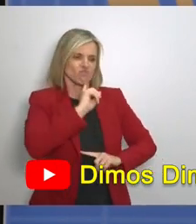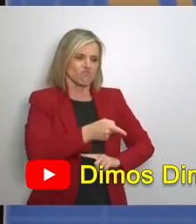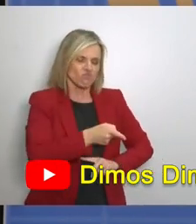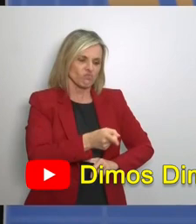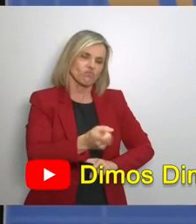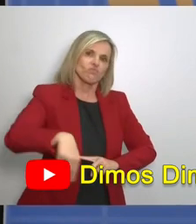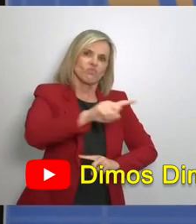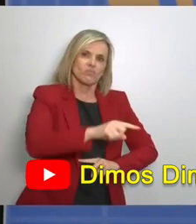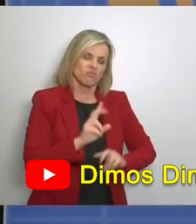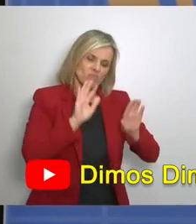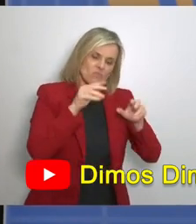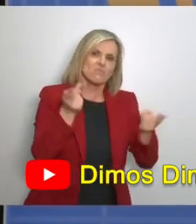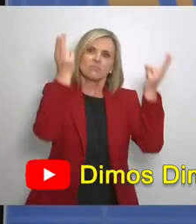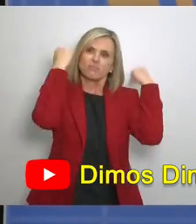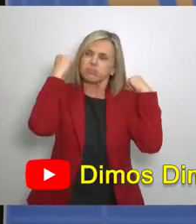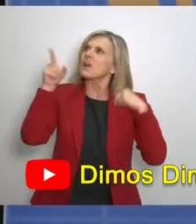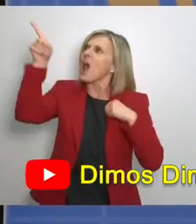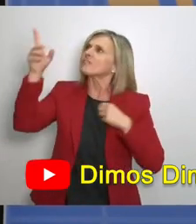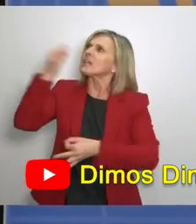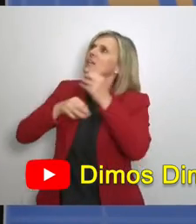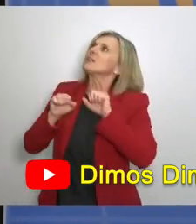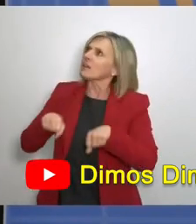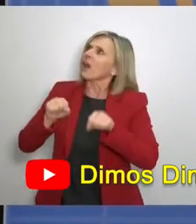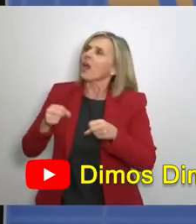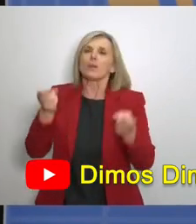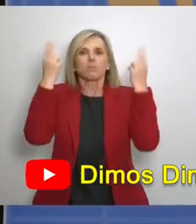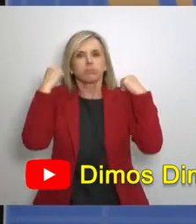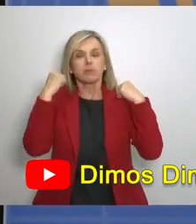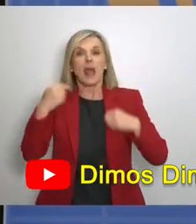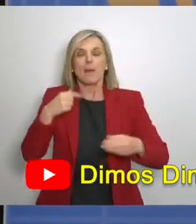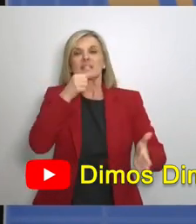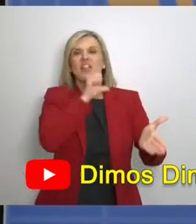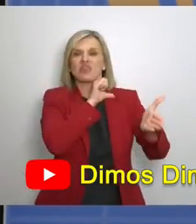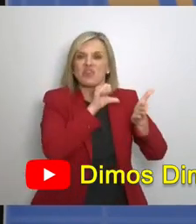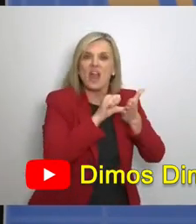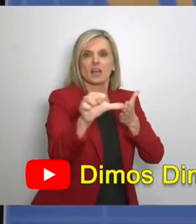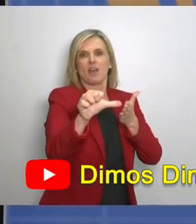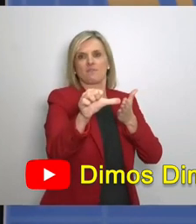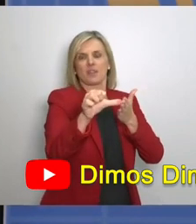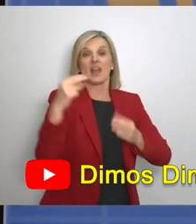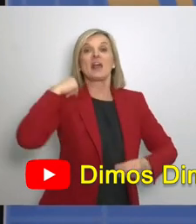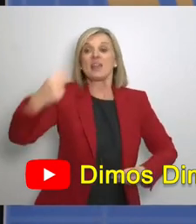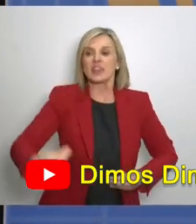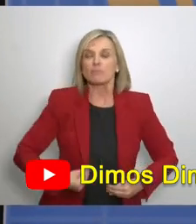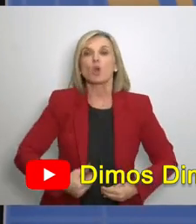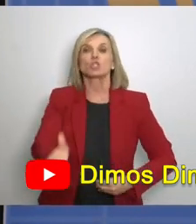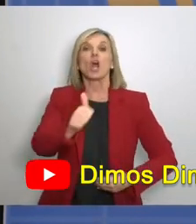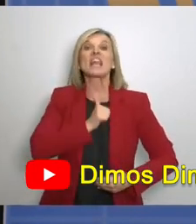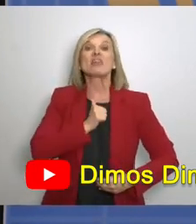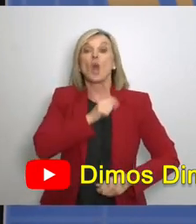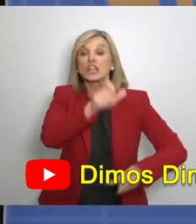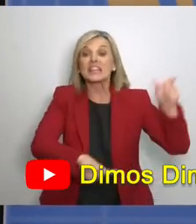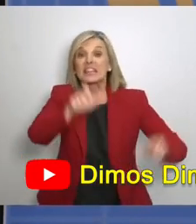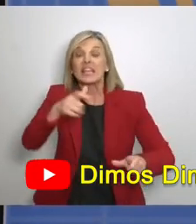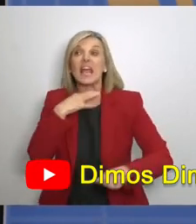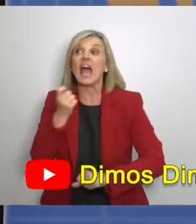κέντρων εξουσίας έξω από την ελλάδα διαγράφουμε δημόσιο και ιδιωτικό χρέος με